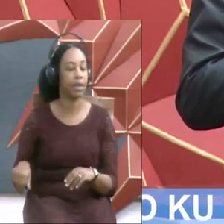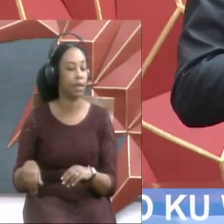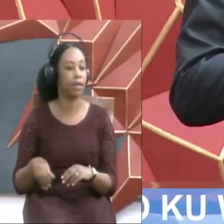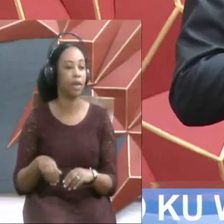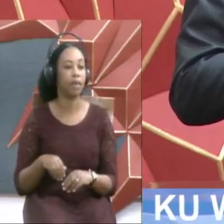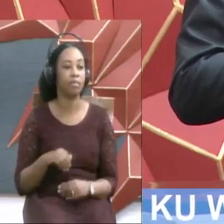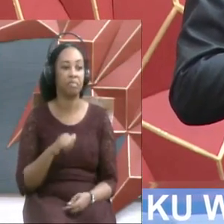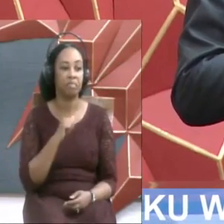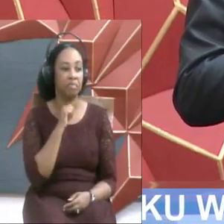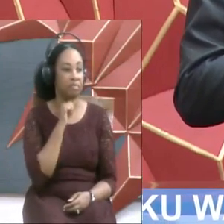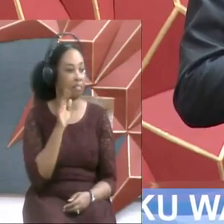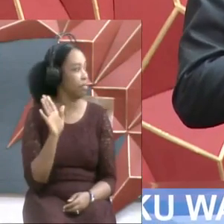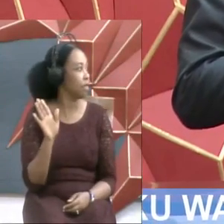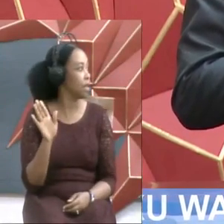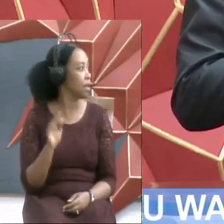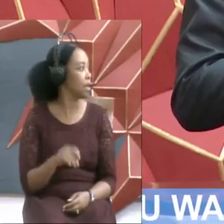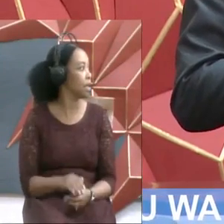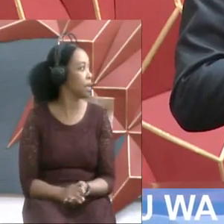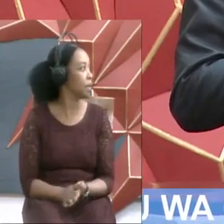retard, cela le regarde.